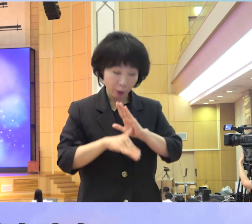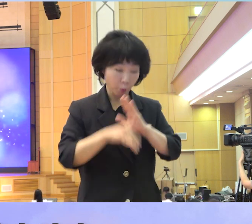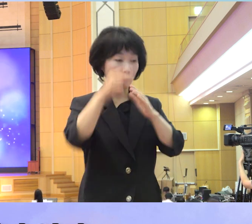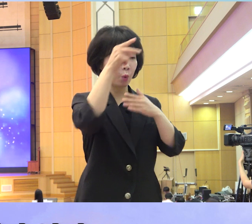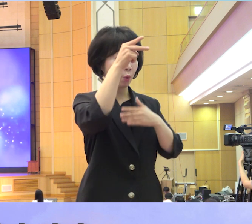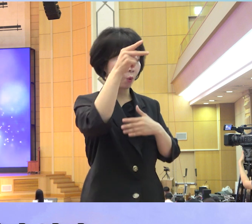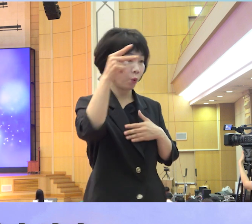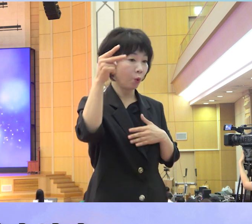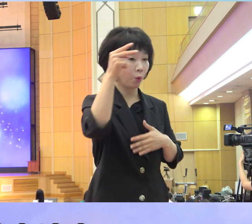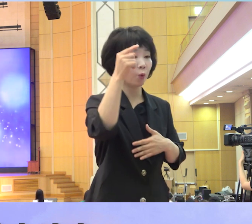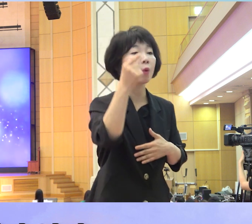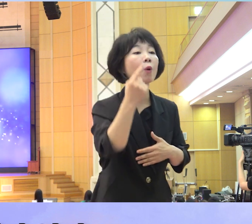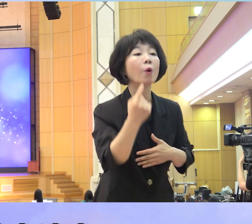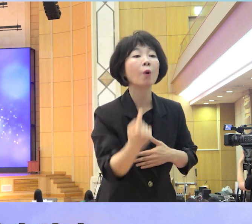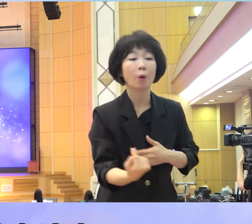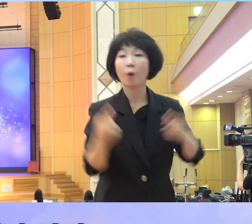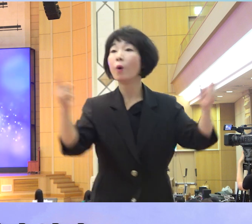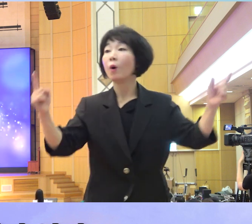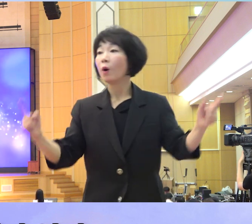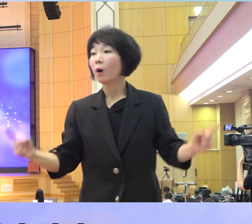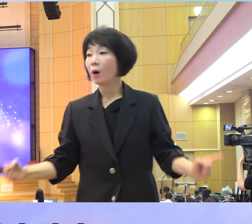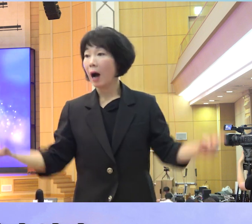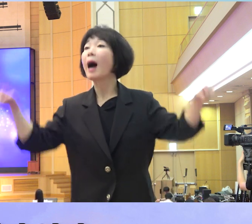당할 때도